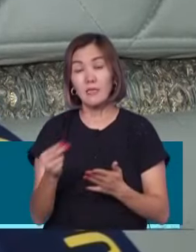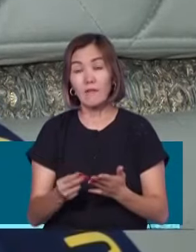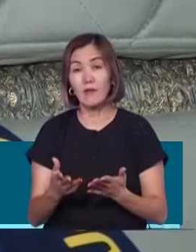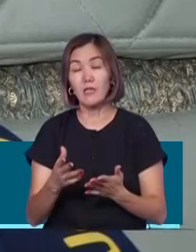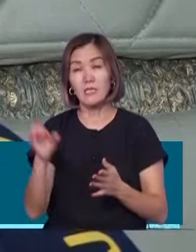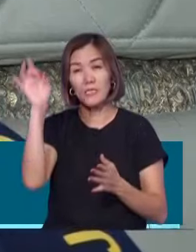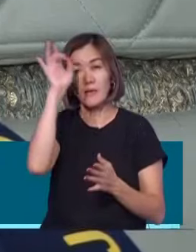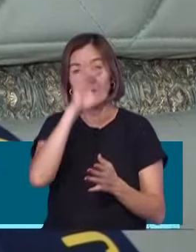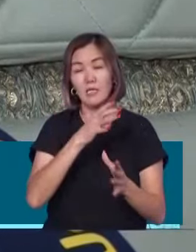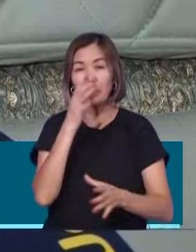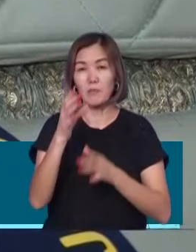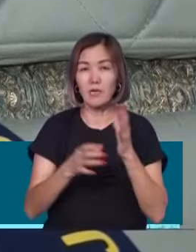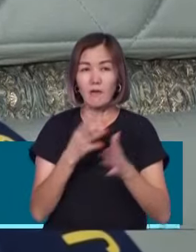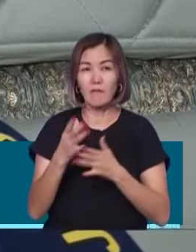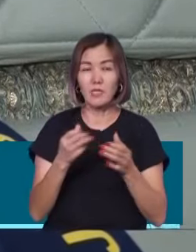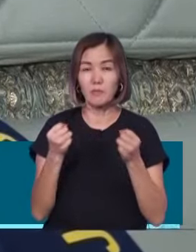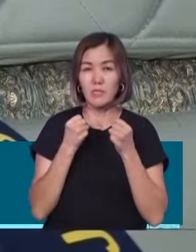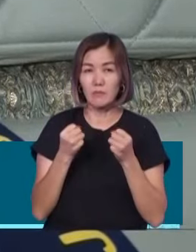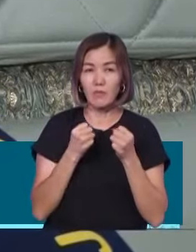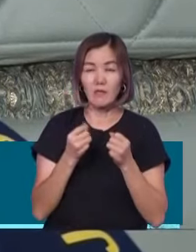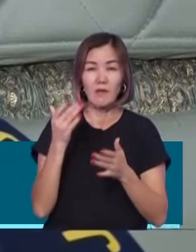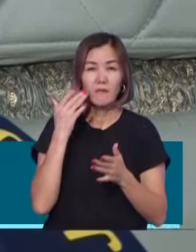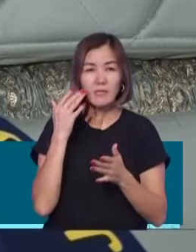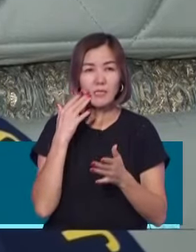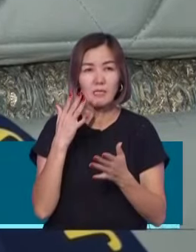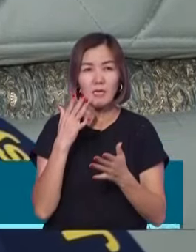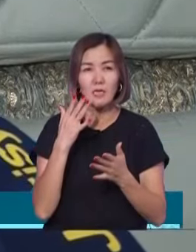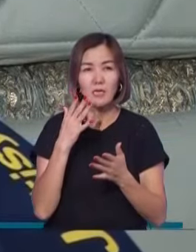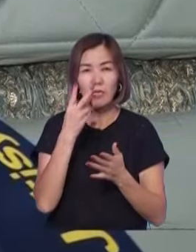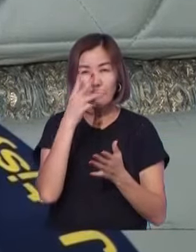знаменитых мировых и отечественных спортсменов всегда